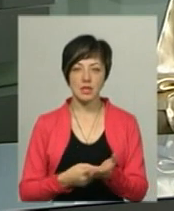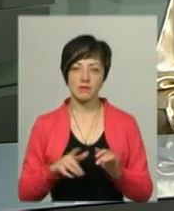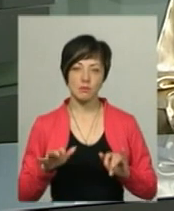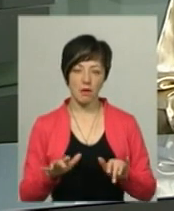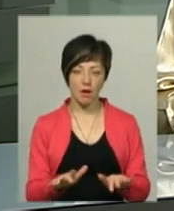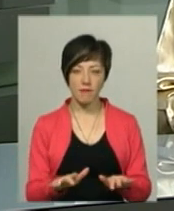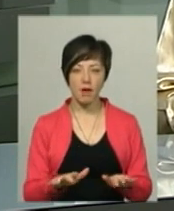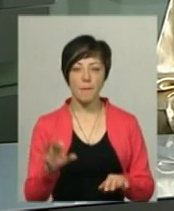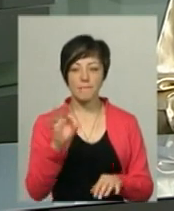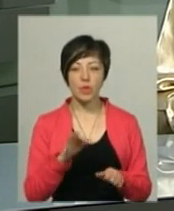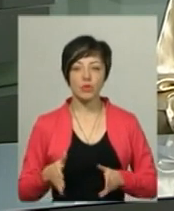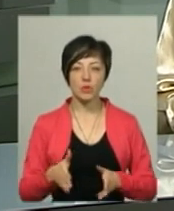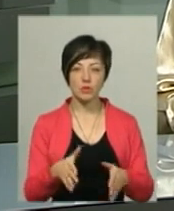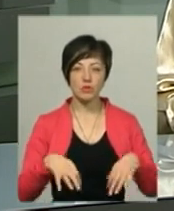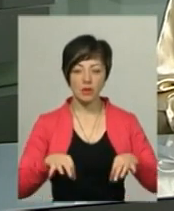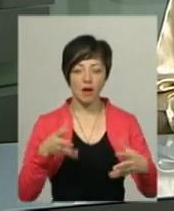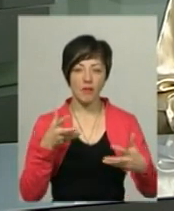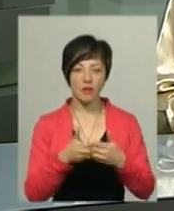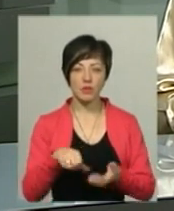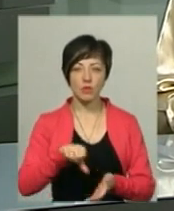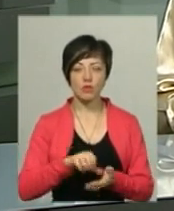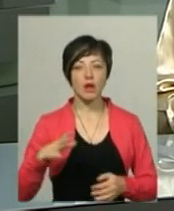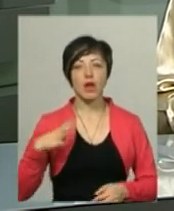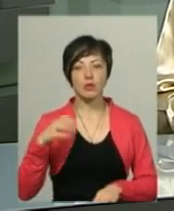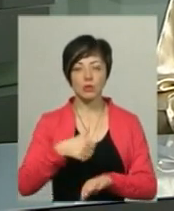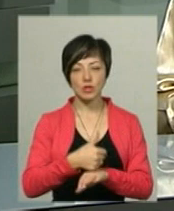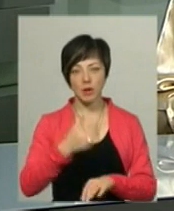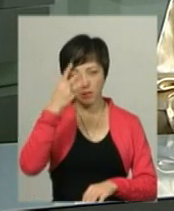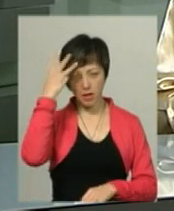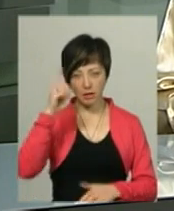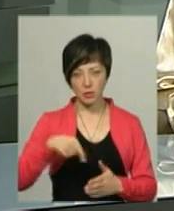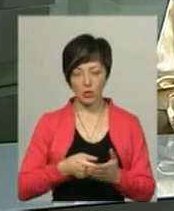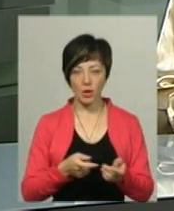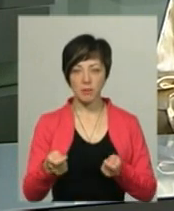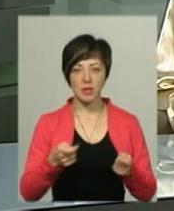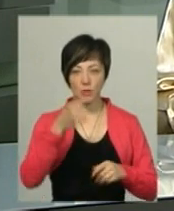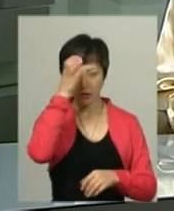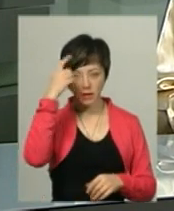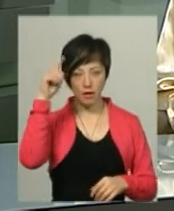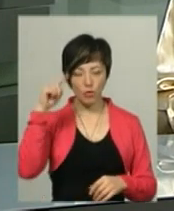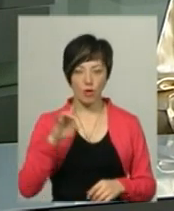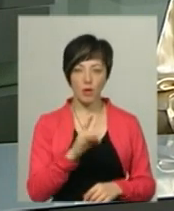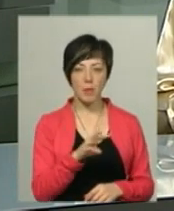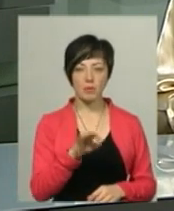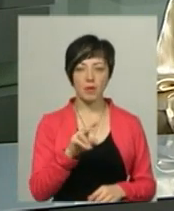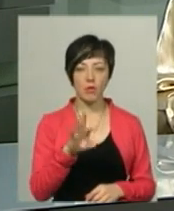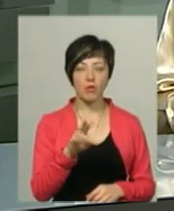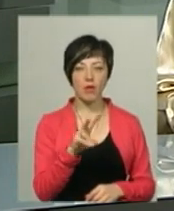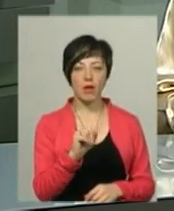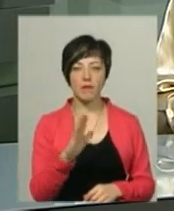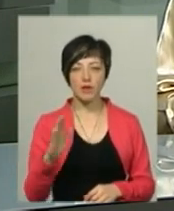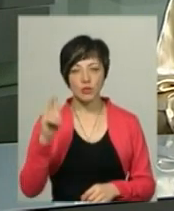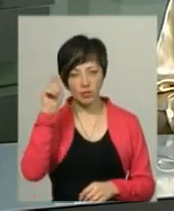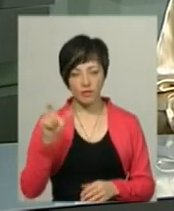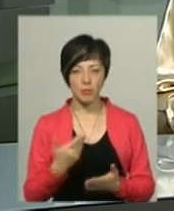справи. Йдеться про дорожньо-транспортну пригоду за участі екс-очільника Хмельницького міського департаменту освіти та науки Романа Миколаєва.